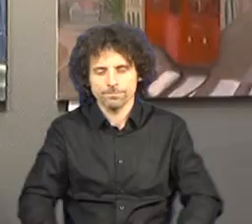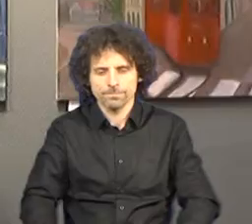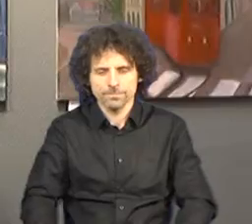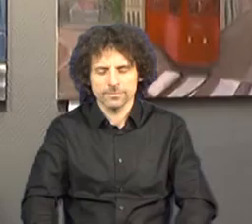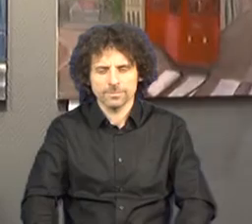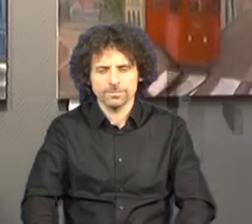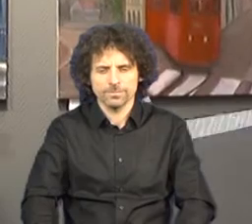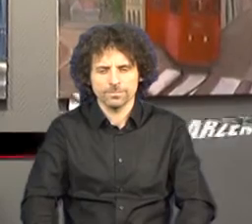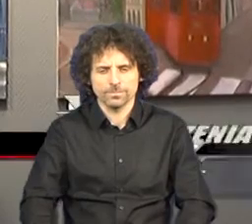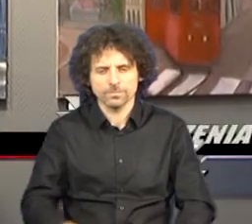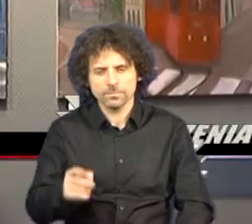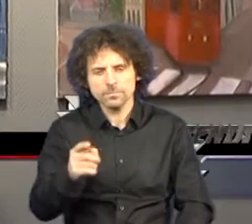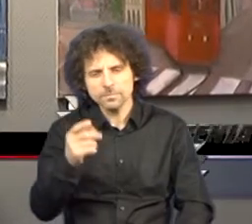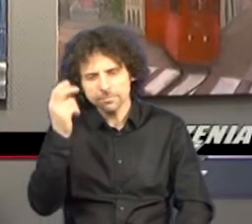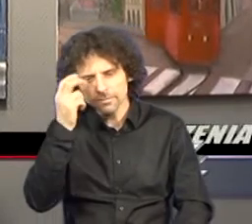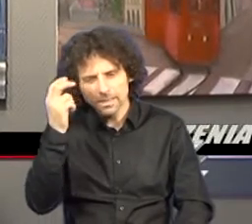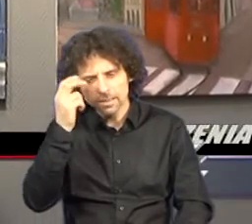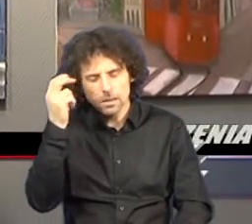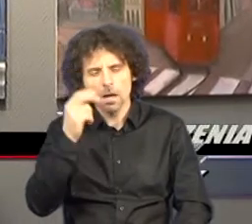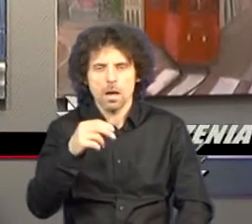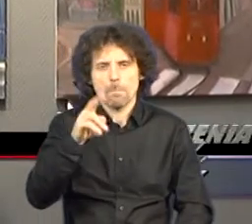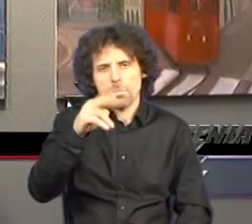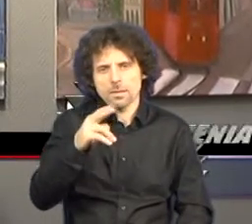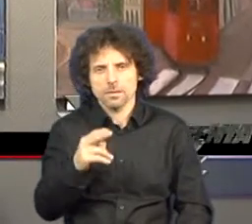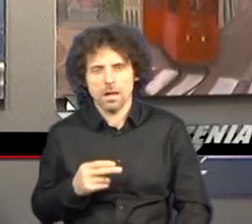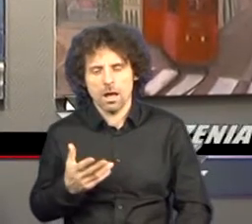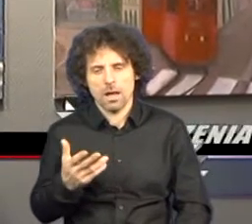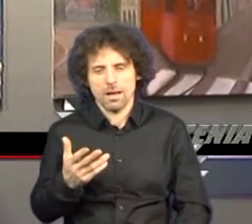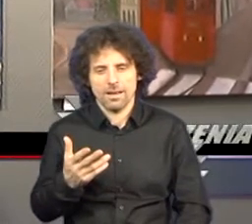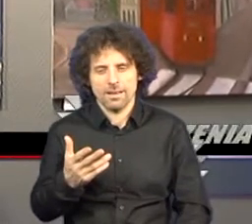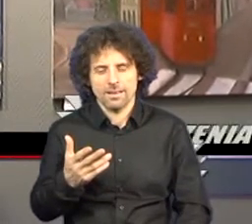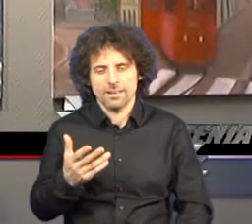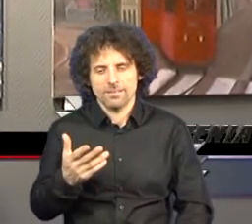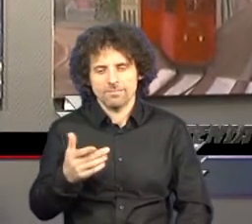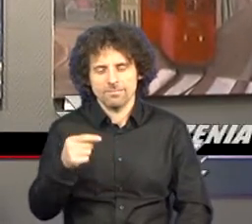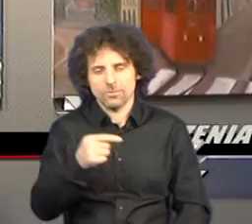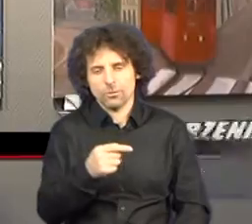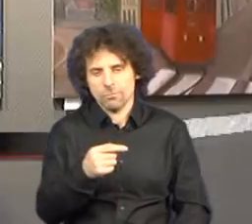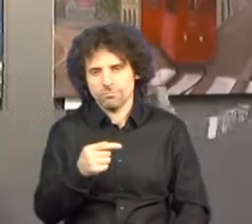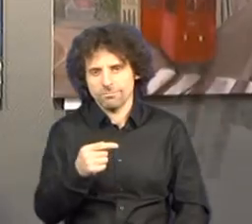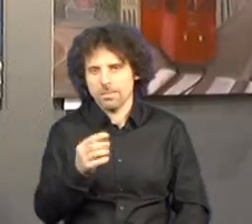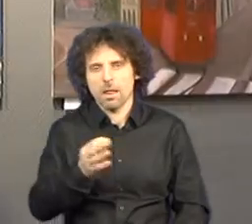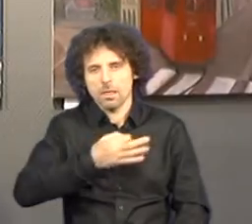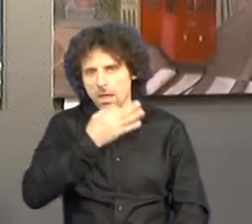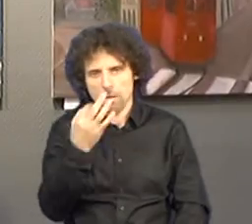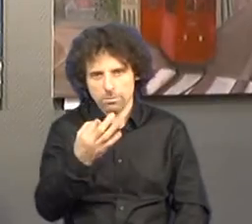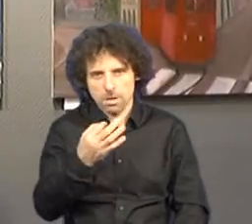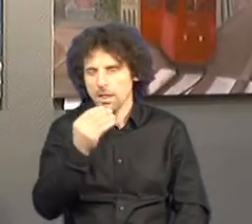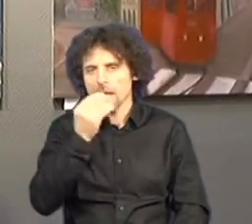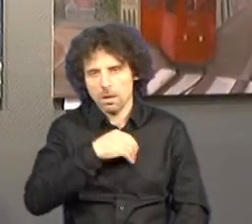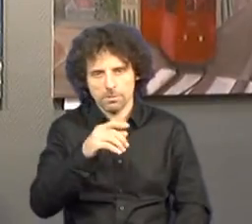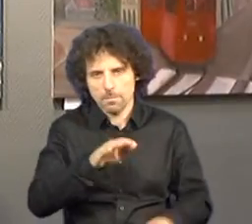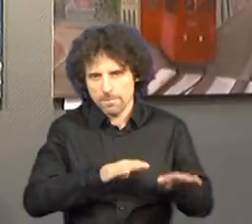Jeżeli ktoś interesuje się sztukami plastycznymi, no to nie może wybrać lepszego miejsca do